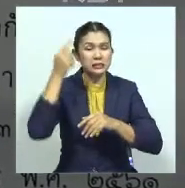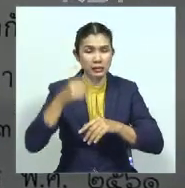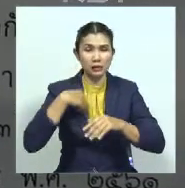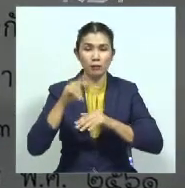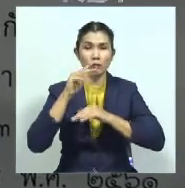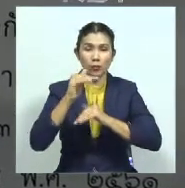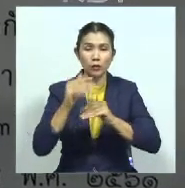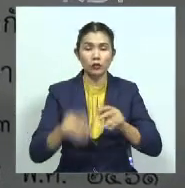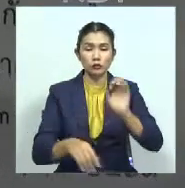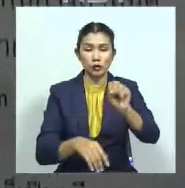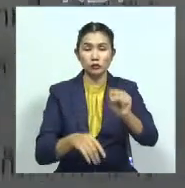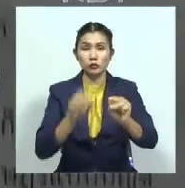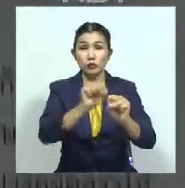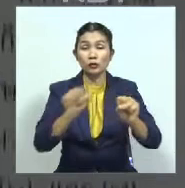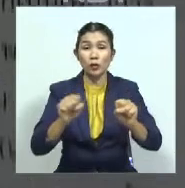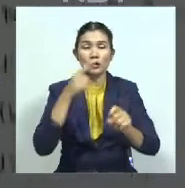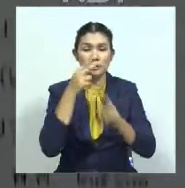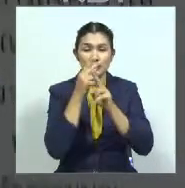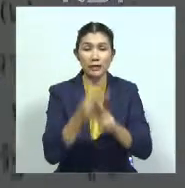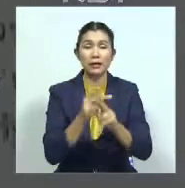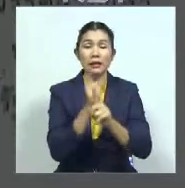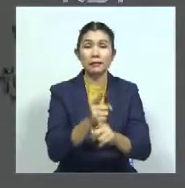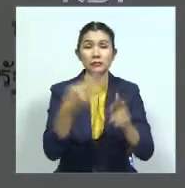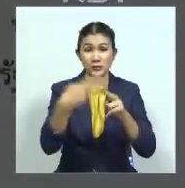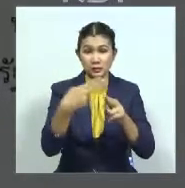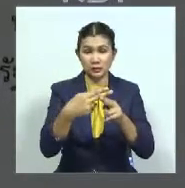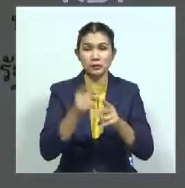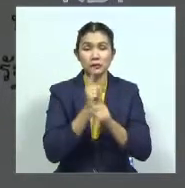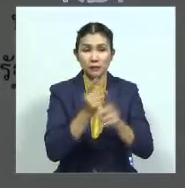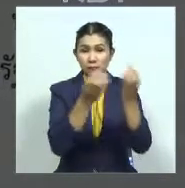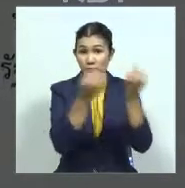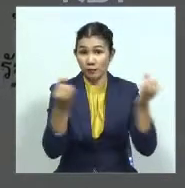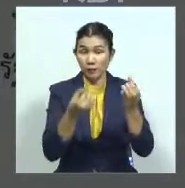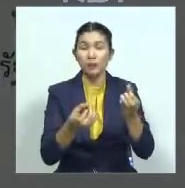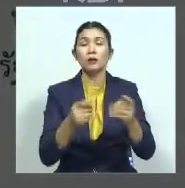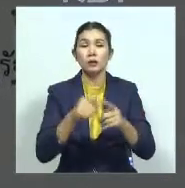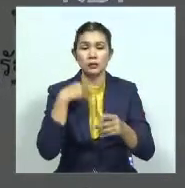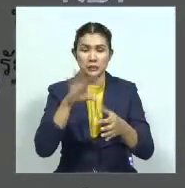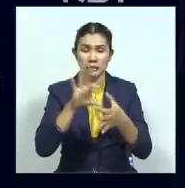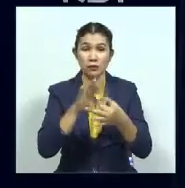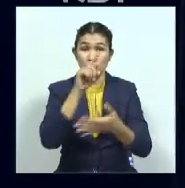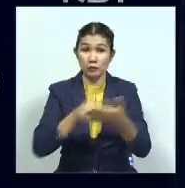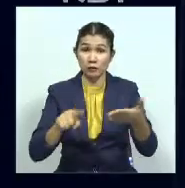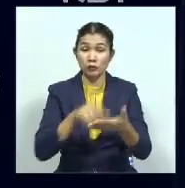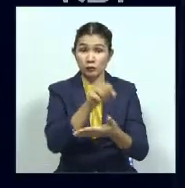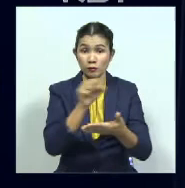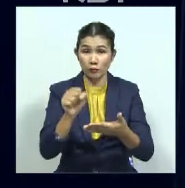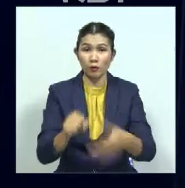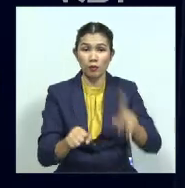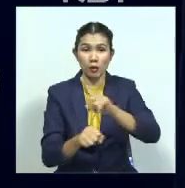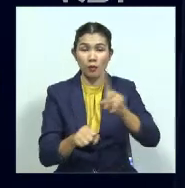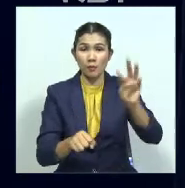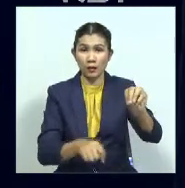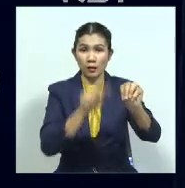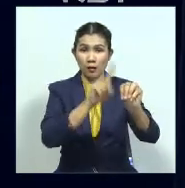ำนวณส.ส.แบบบัญชีรายชื่อตามพระราชบัญญัติประกอบรัฐธรรมนูญว่าด้วยการเลือกตั้งส.ส.มาตรา